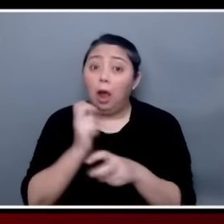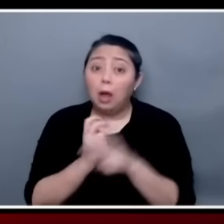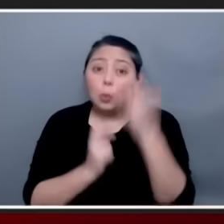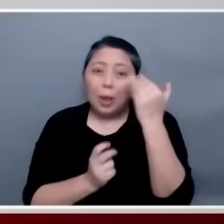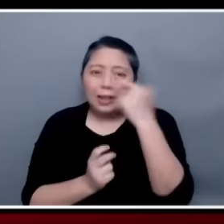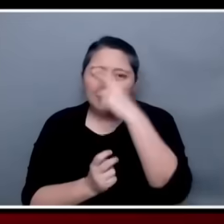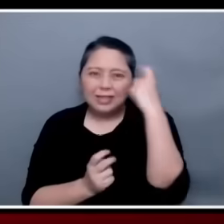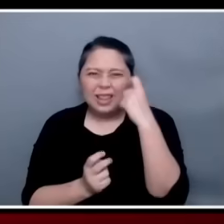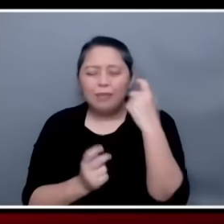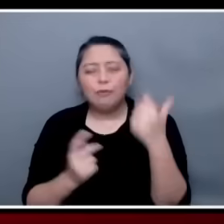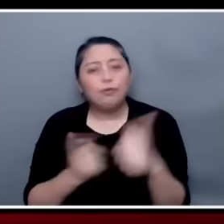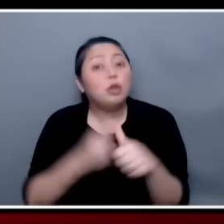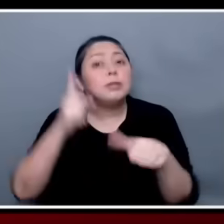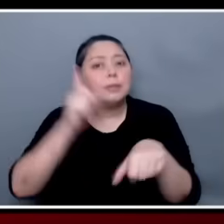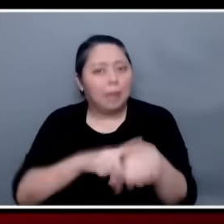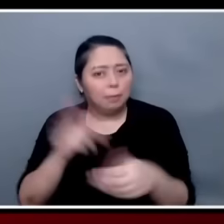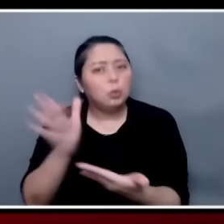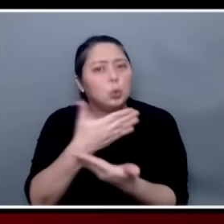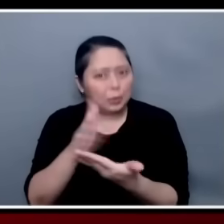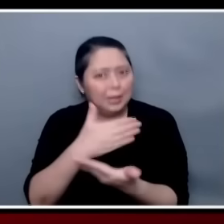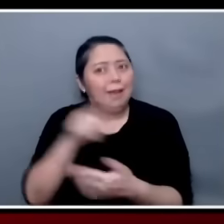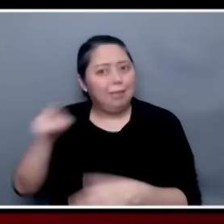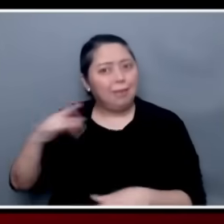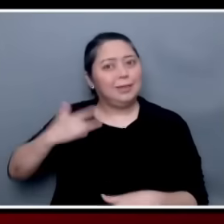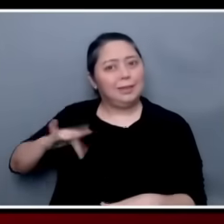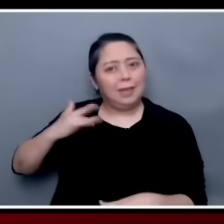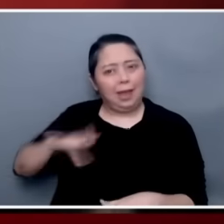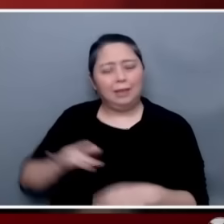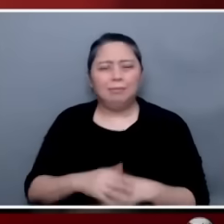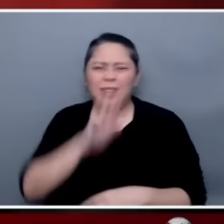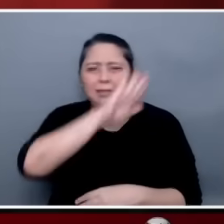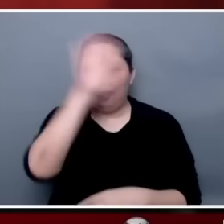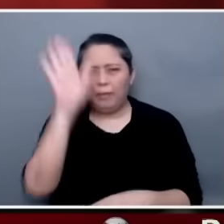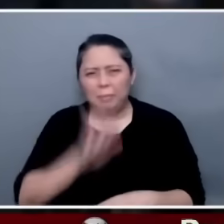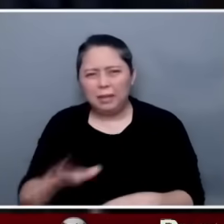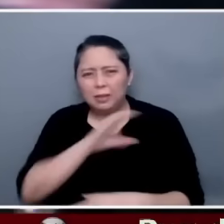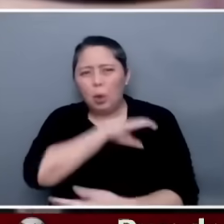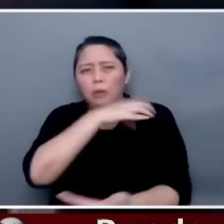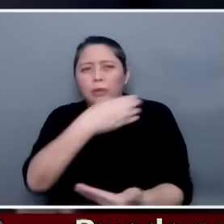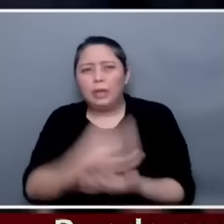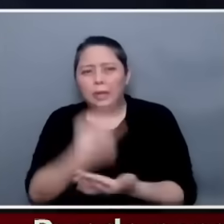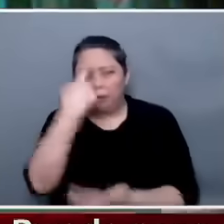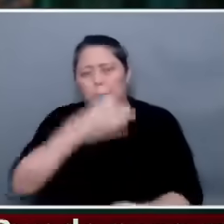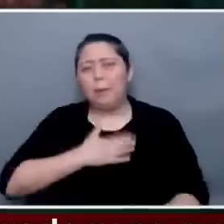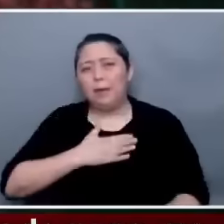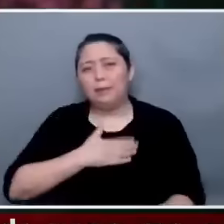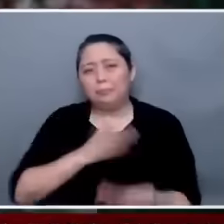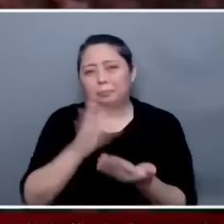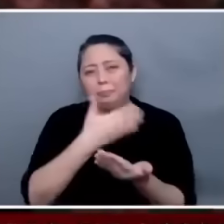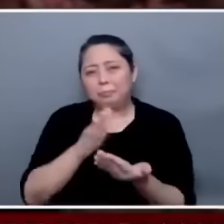ganitong genre. Never pa akong naging confident sa pagkanta.